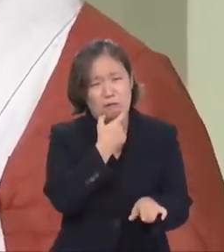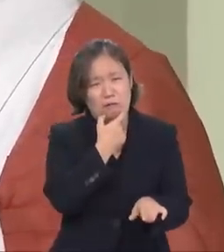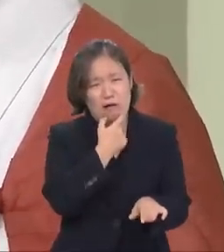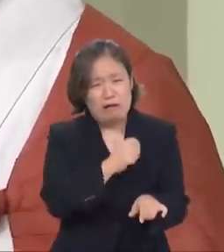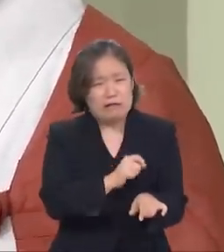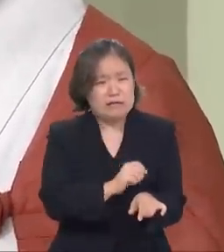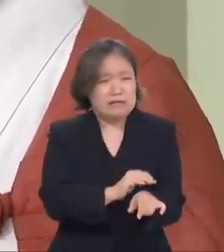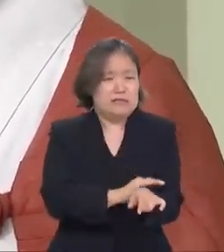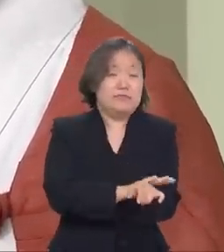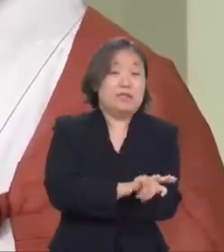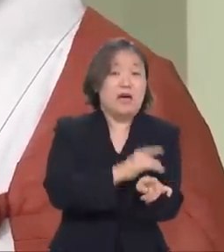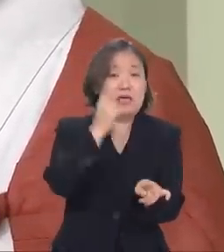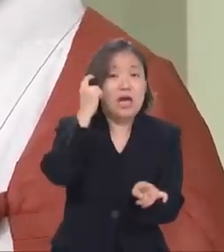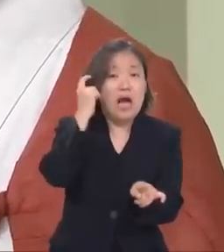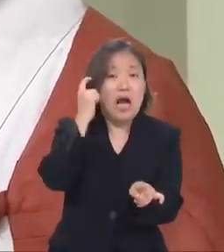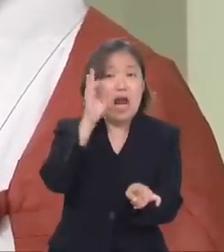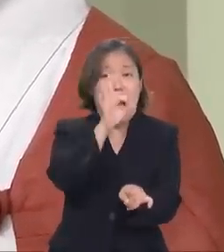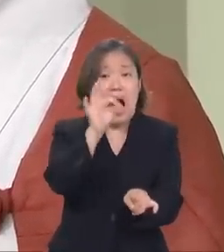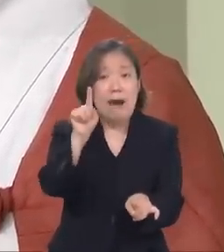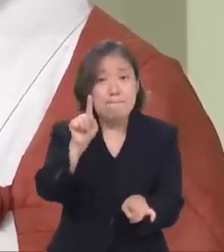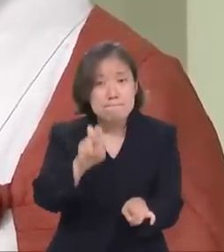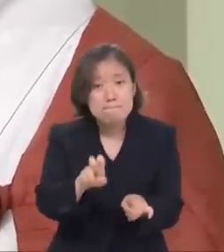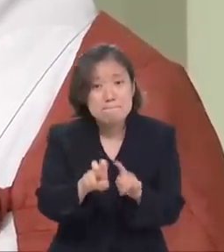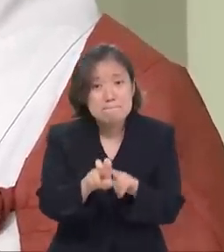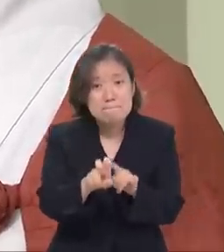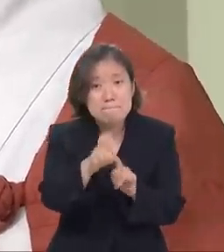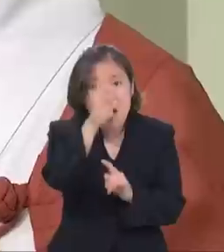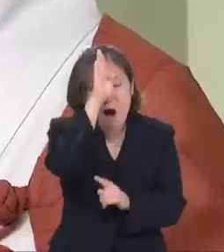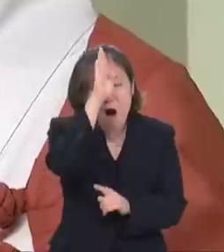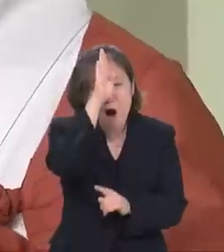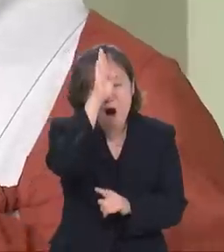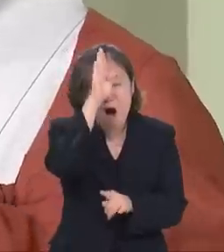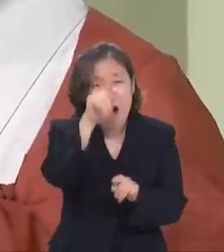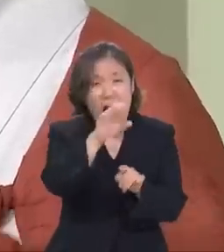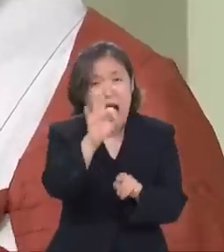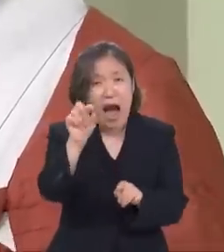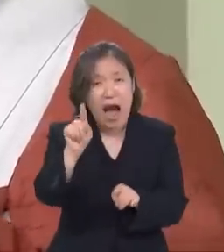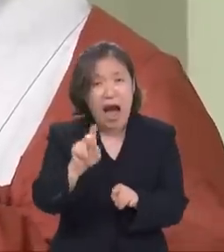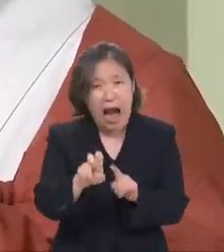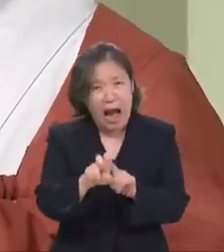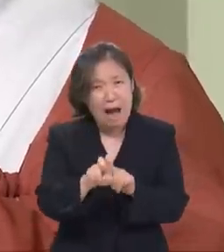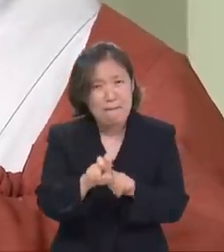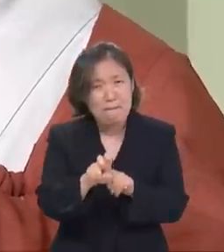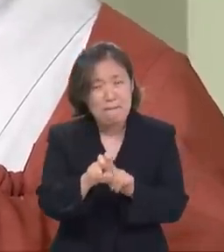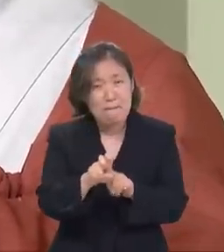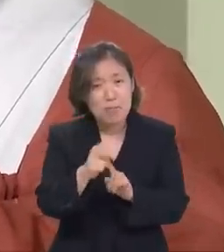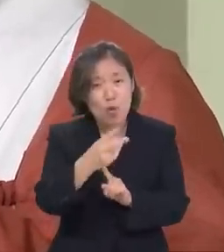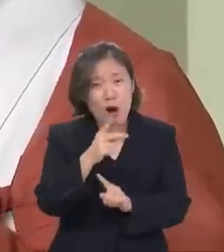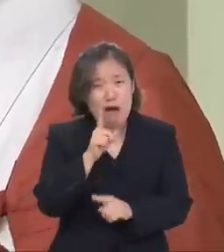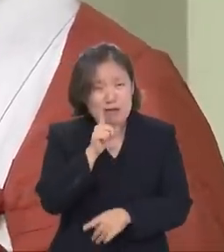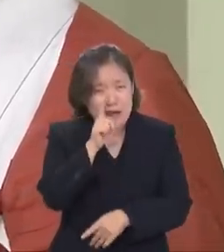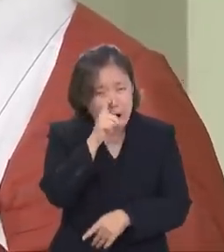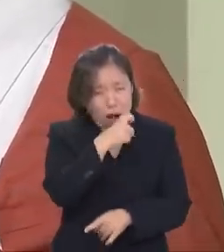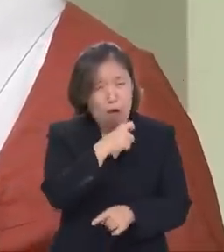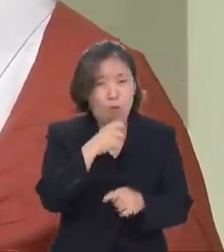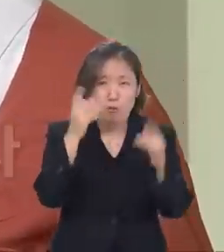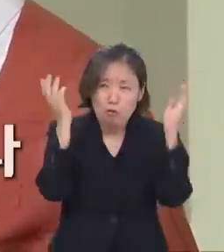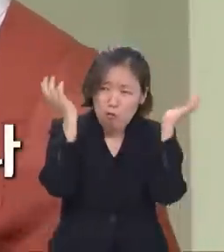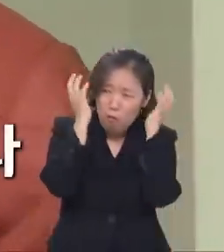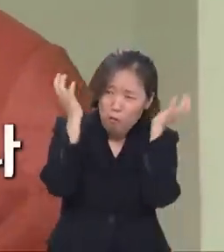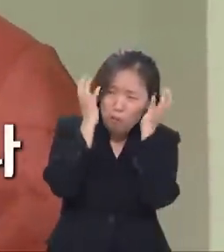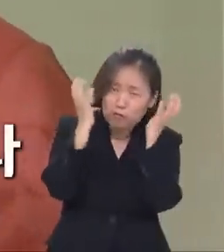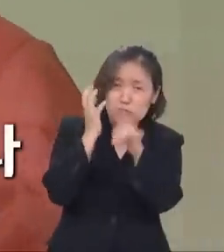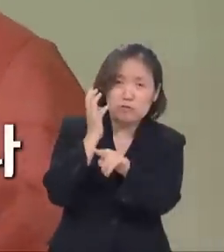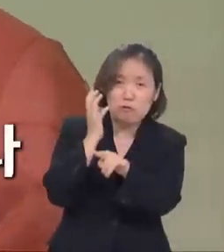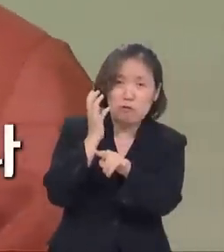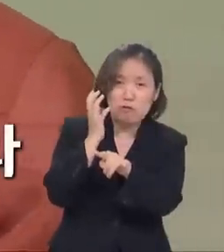그 암세포조차도 그 더럽고 그 고통스러운